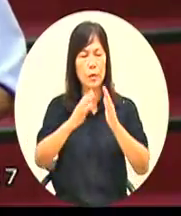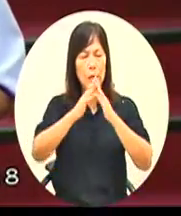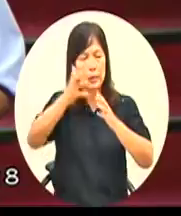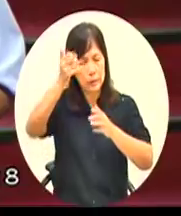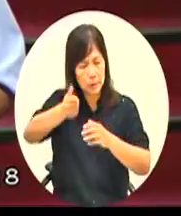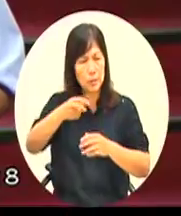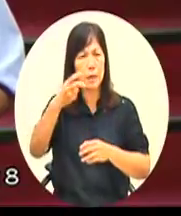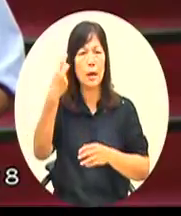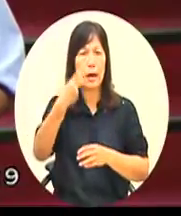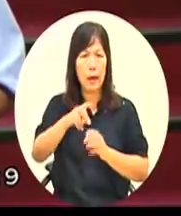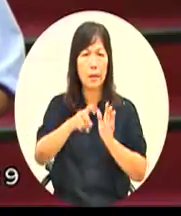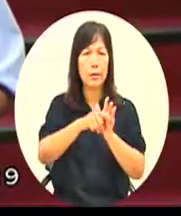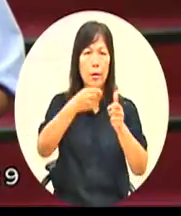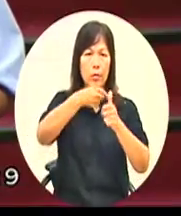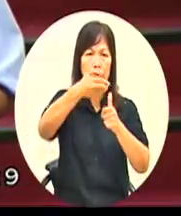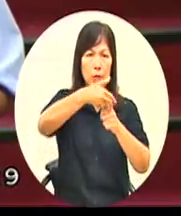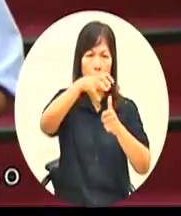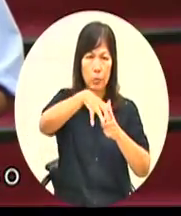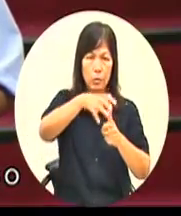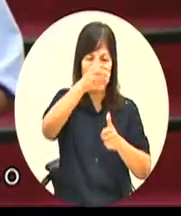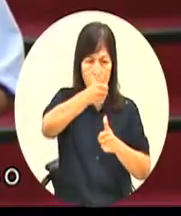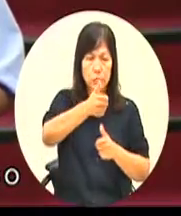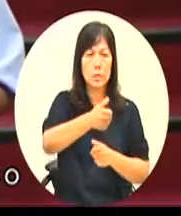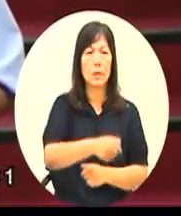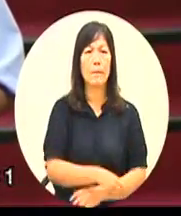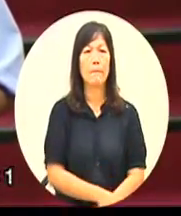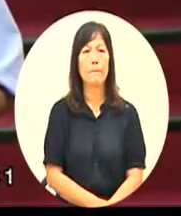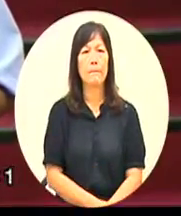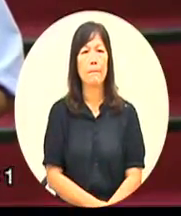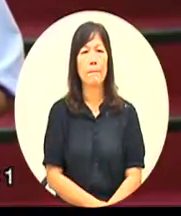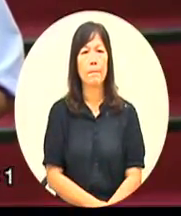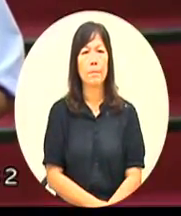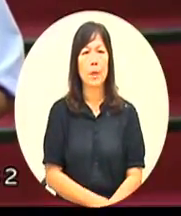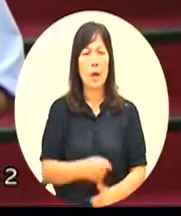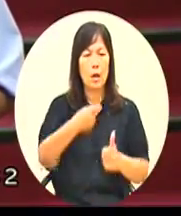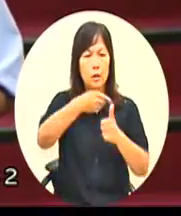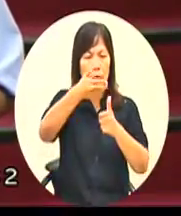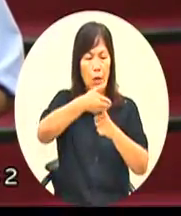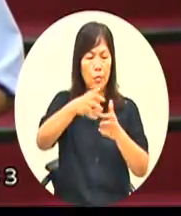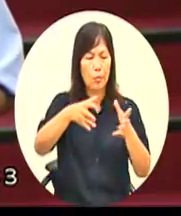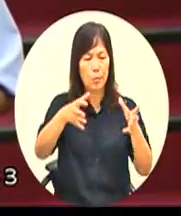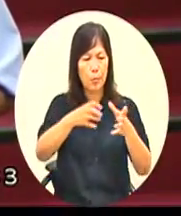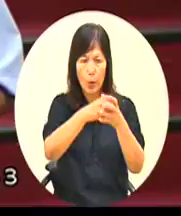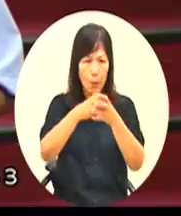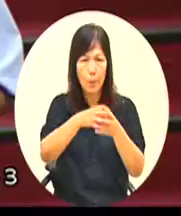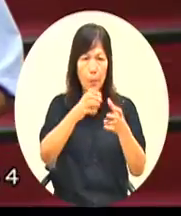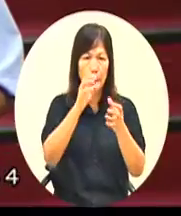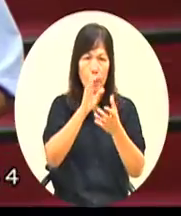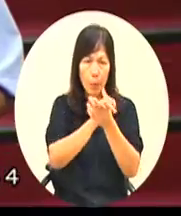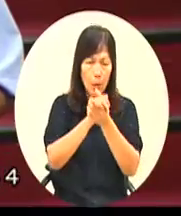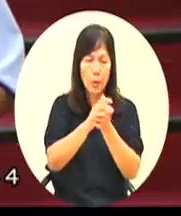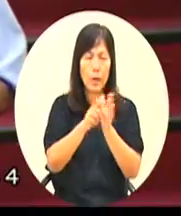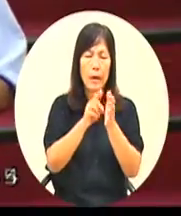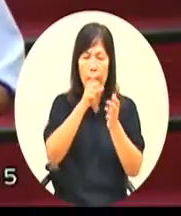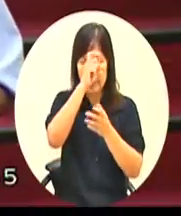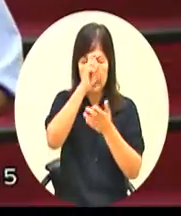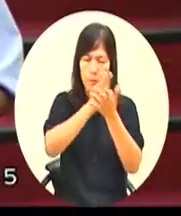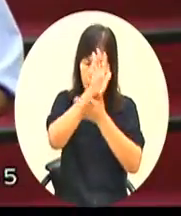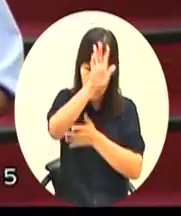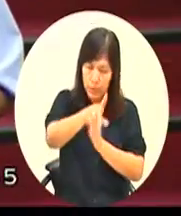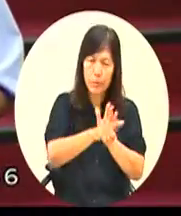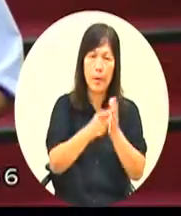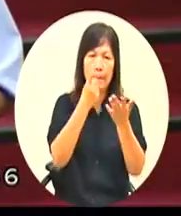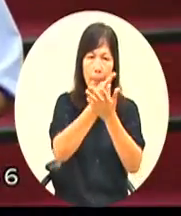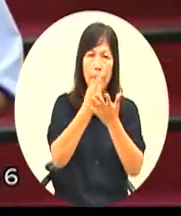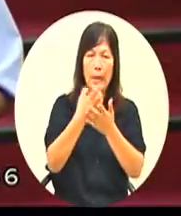长，还有我们教育局的局长、教育伙伴的同仁，也希望未来仍